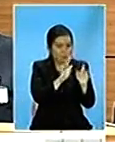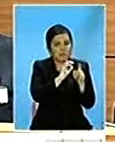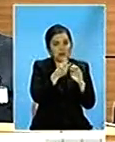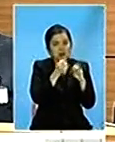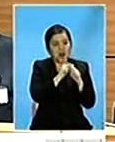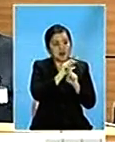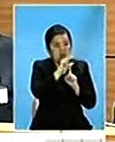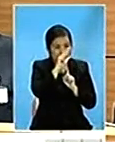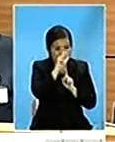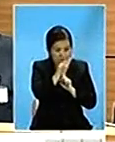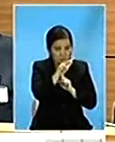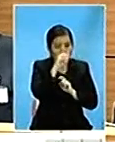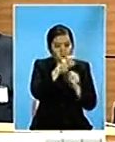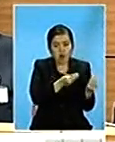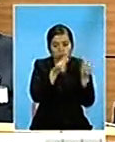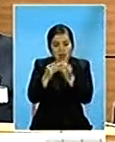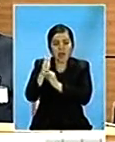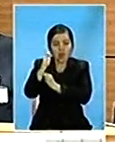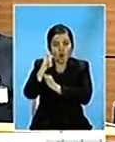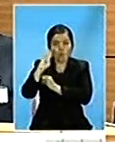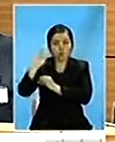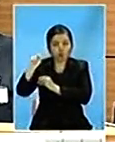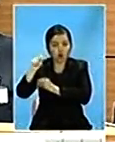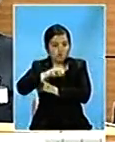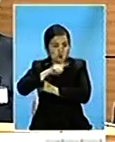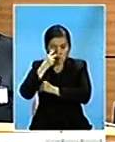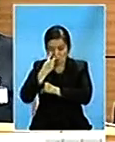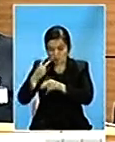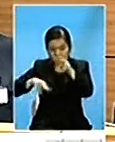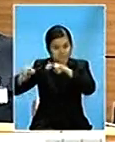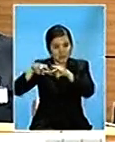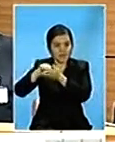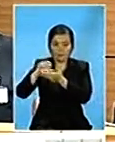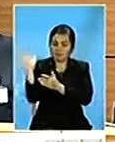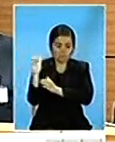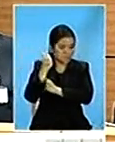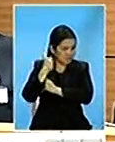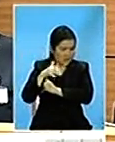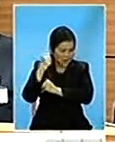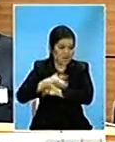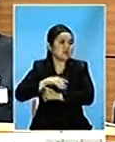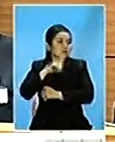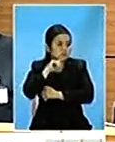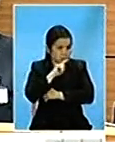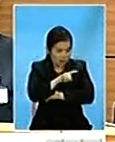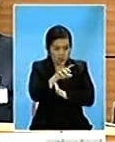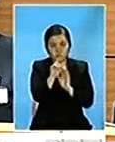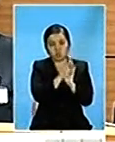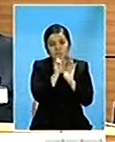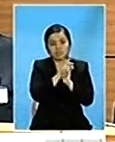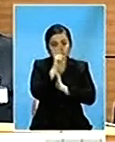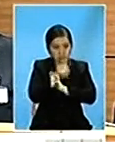ว่าท่านจะมอบให้ท้องถิ่นดูแลไม่ได้หรอกครับผมให้ประสานโดยด่วนผมจึงต้องถามท่านอีกปัญหาสุดท้ายจ